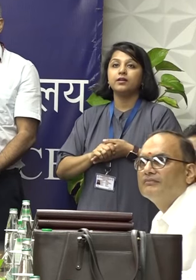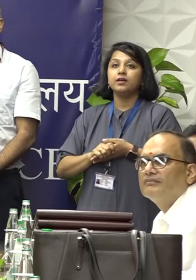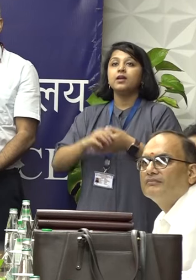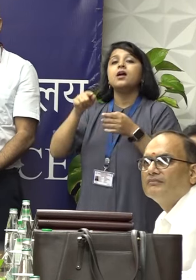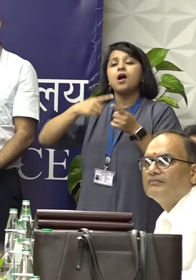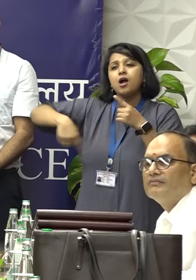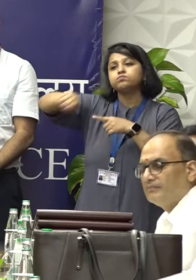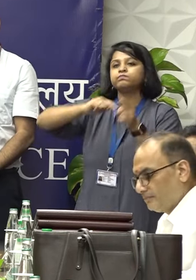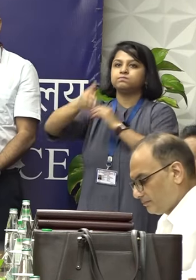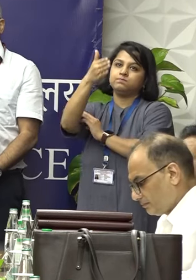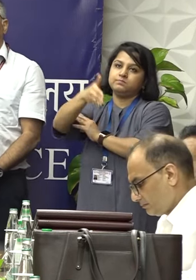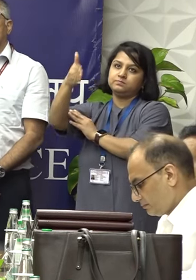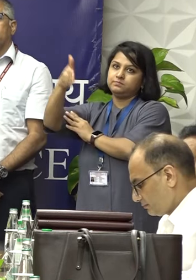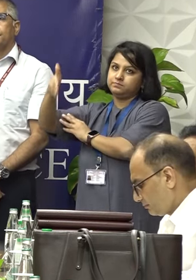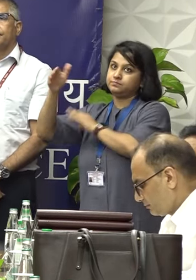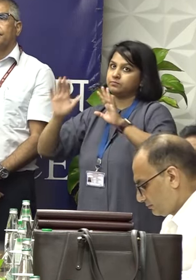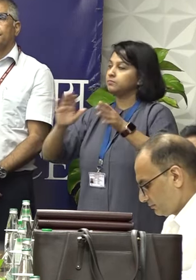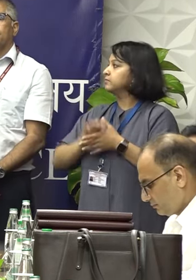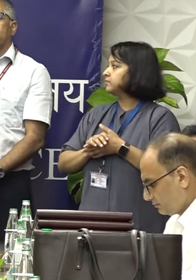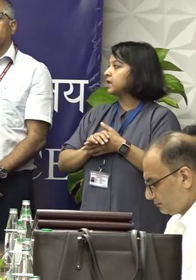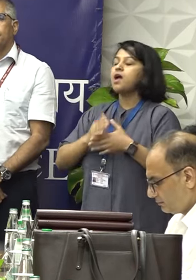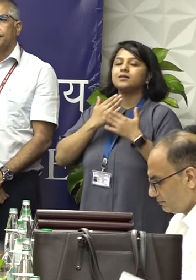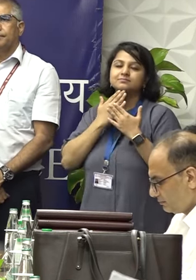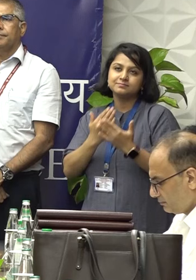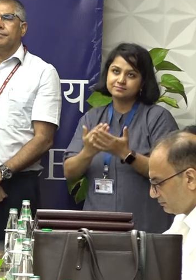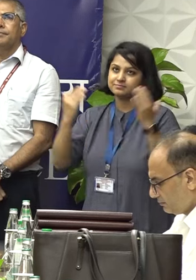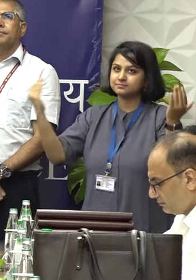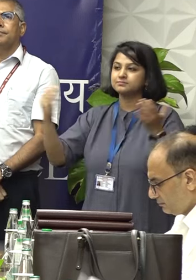आप सभी को बहुत बहुत बधाई एवं आभार।